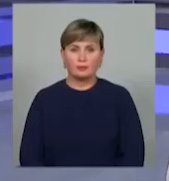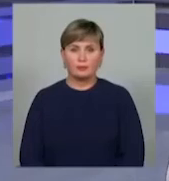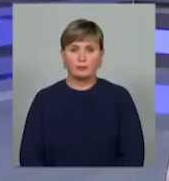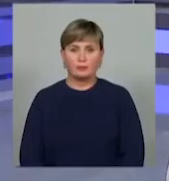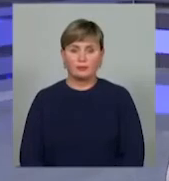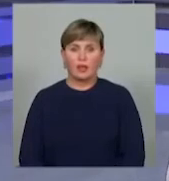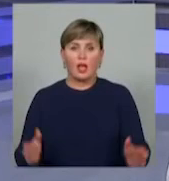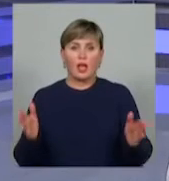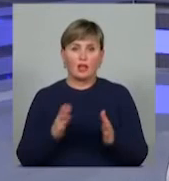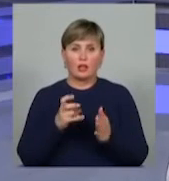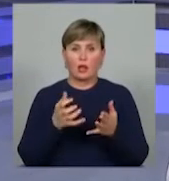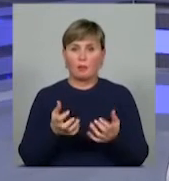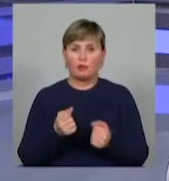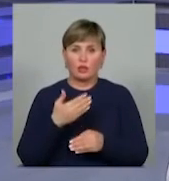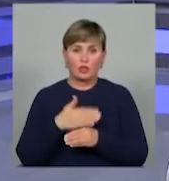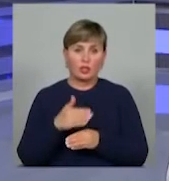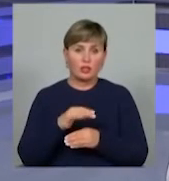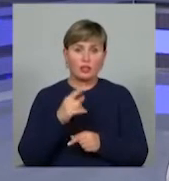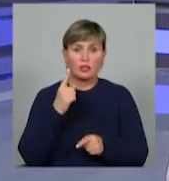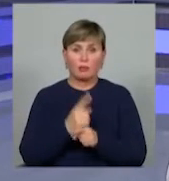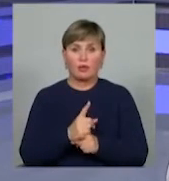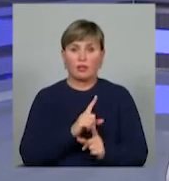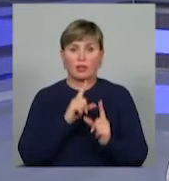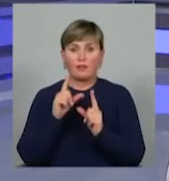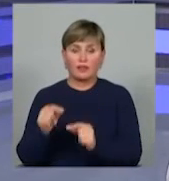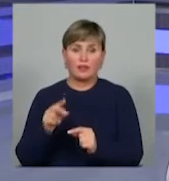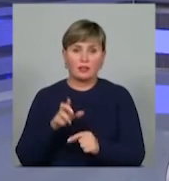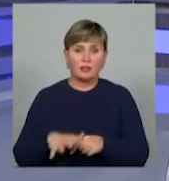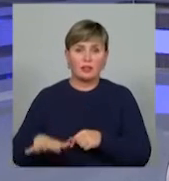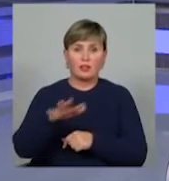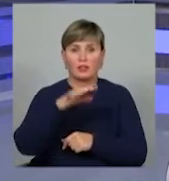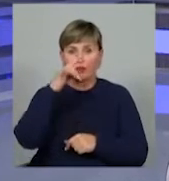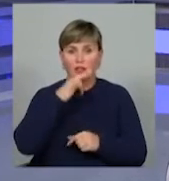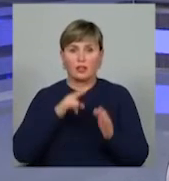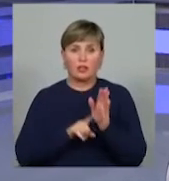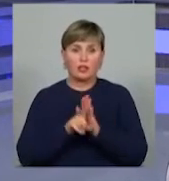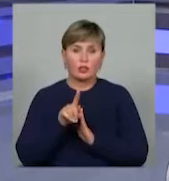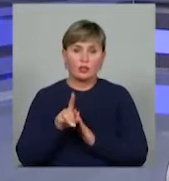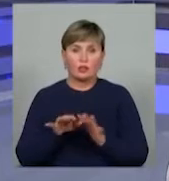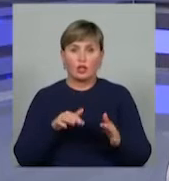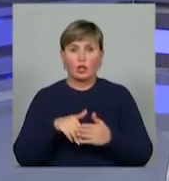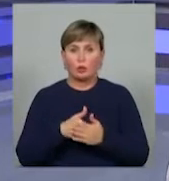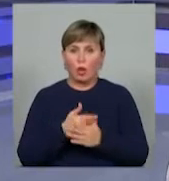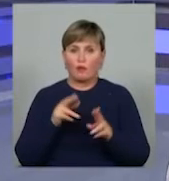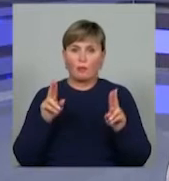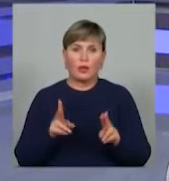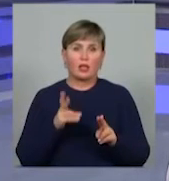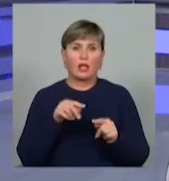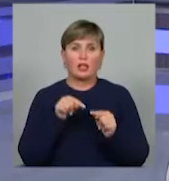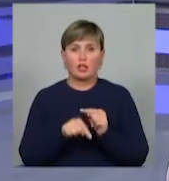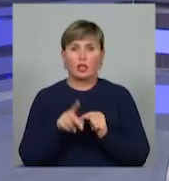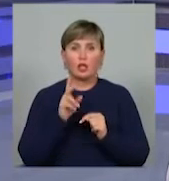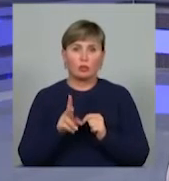ограничение на получение кредитов и запреты на выезд за пределы страны в казахстане начнут действовать новые правила для тех кто